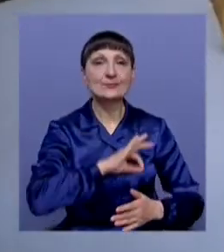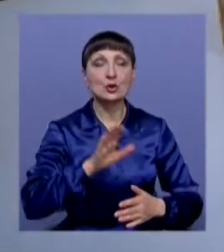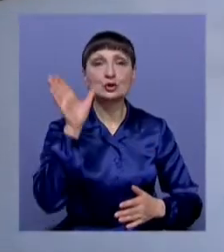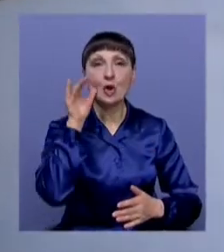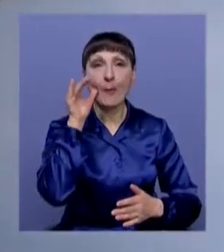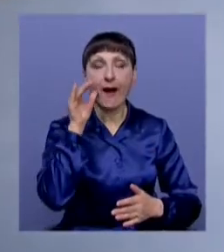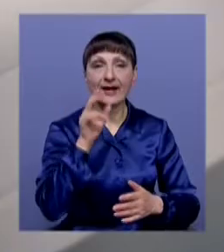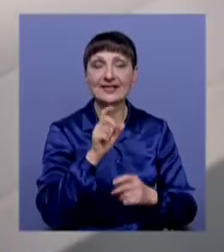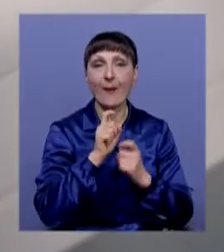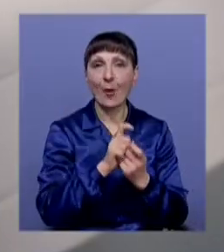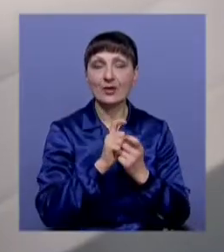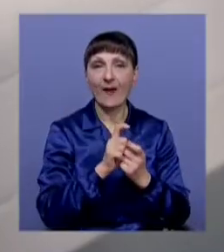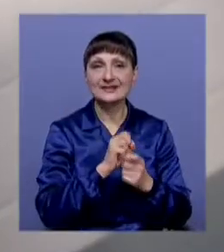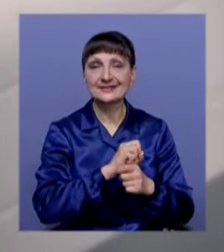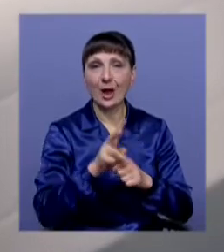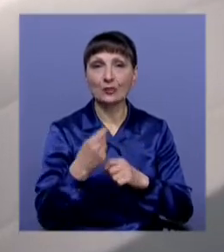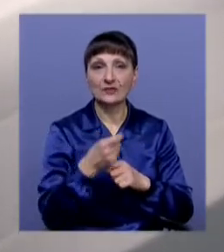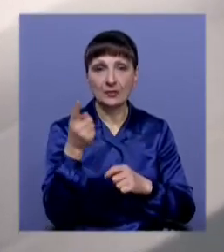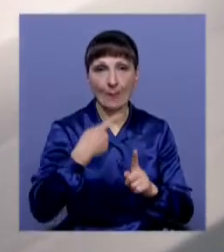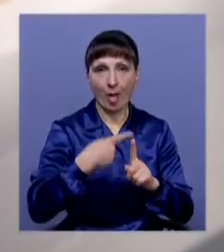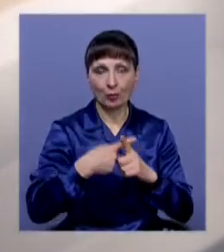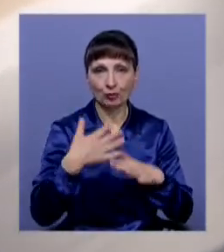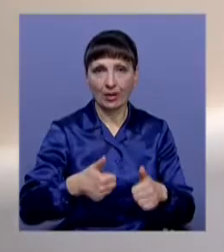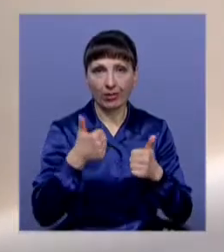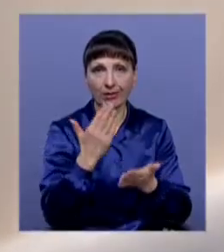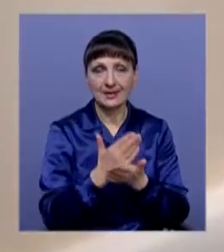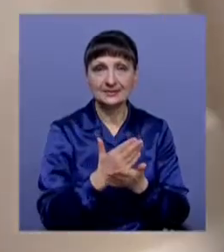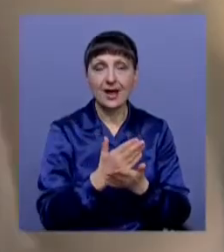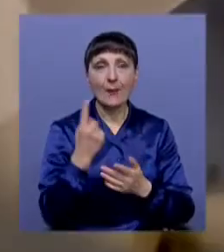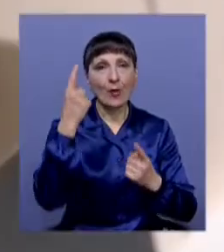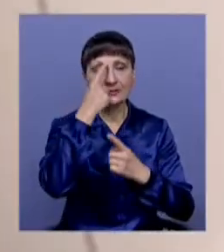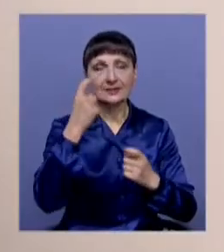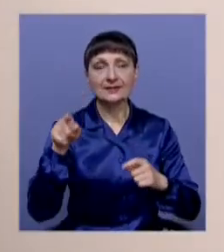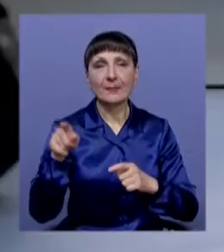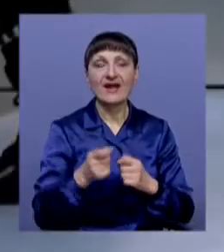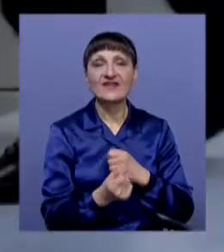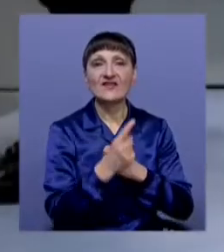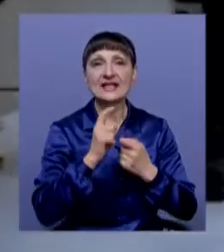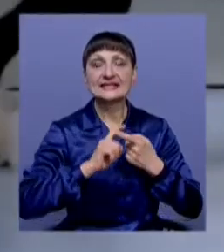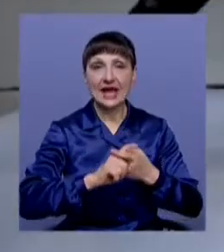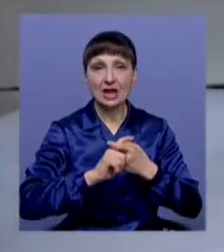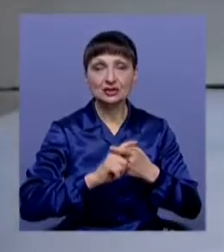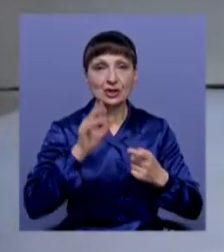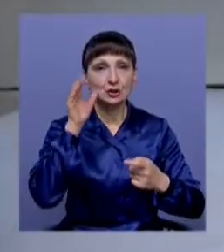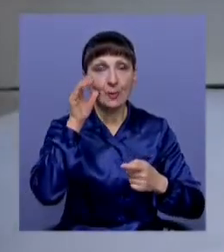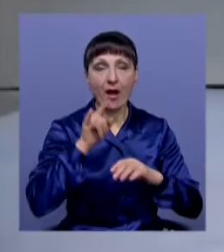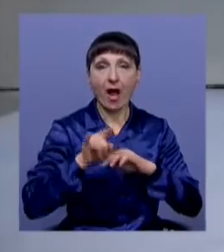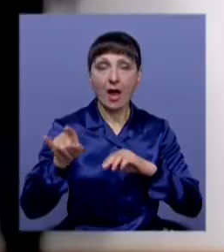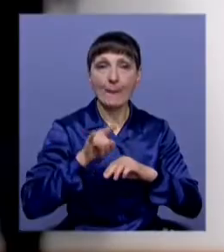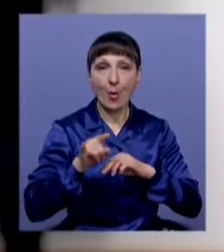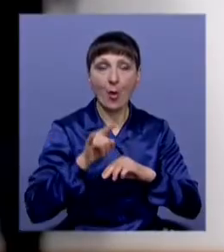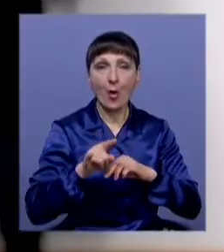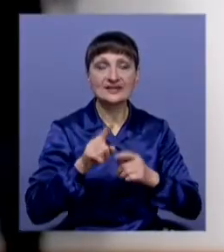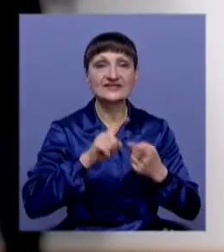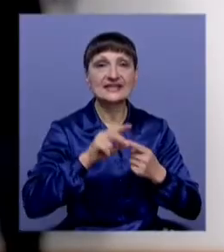борьбы с коронавирусом уже демонстрирует положительный результат. По последним данным властей этой страны, выявляемость зараженных коронавирусом в аэропортах городов при